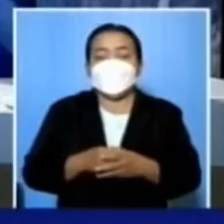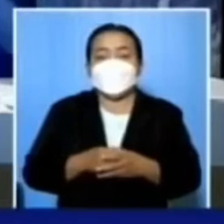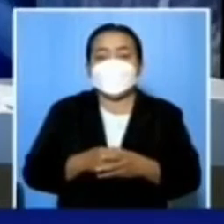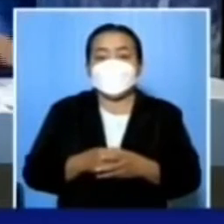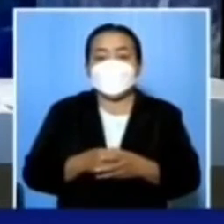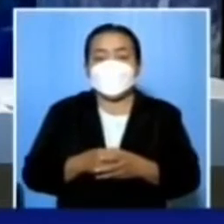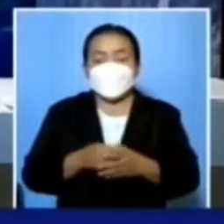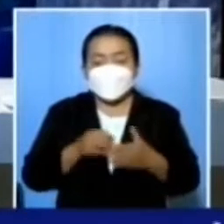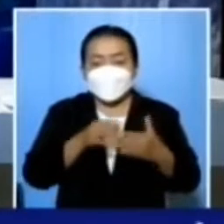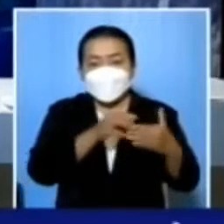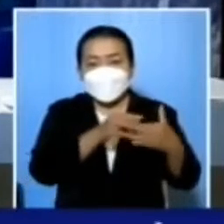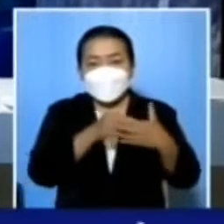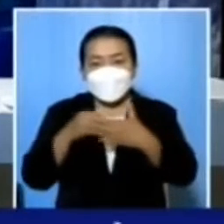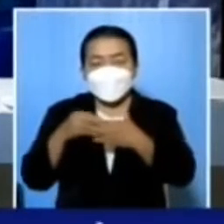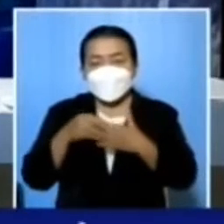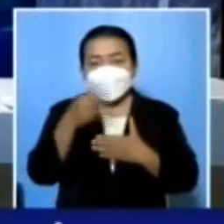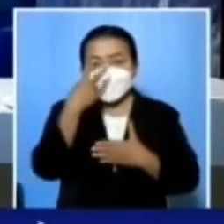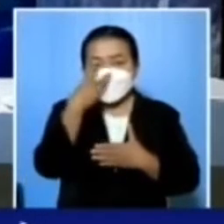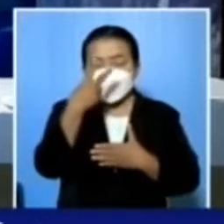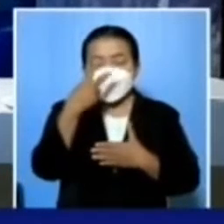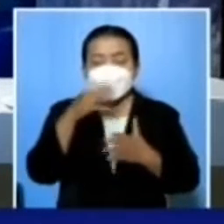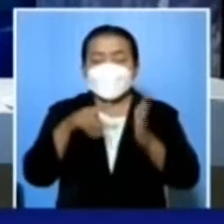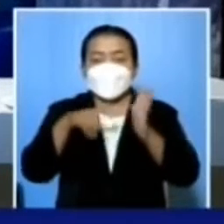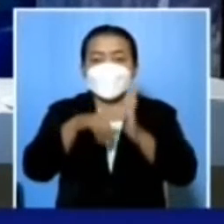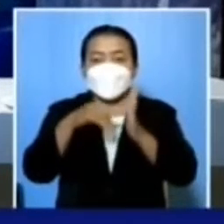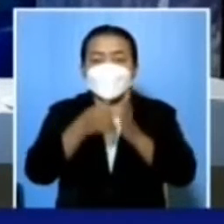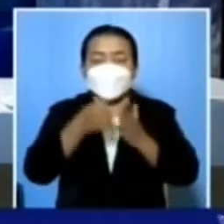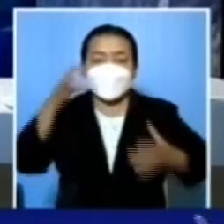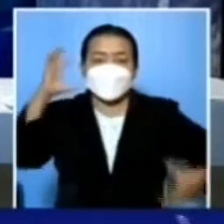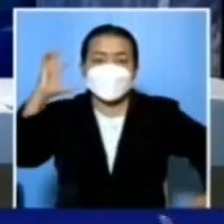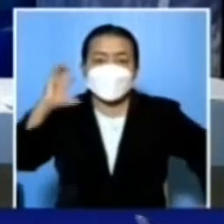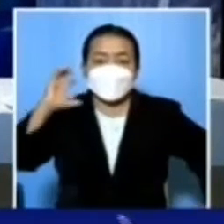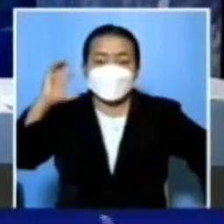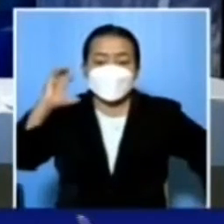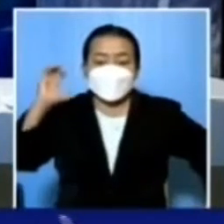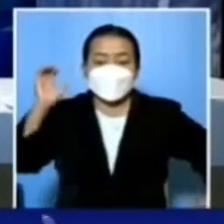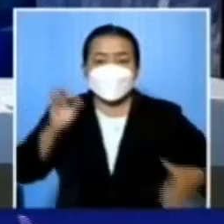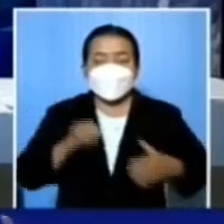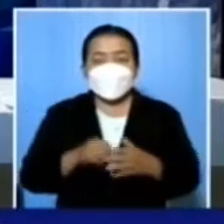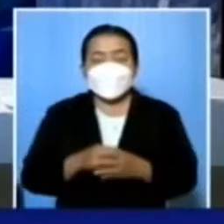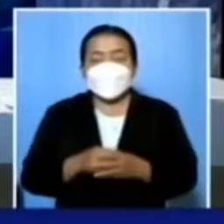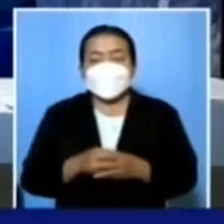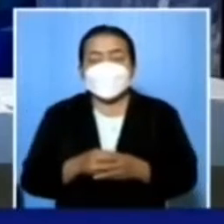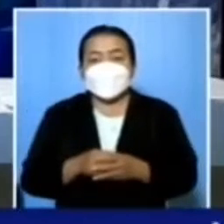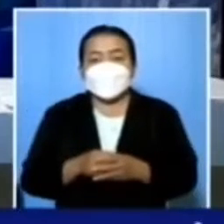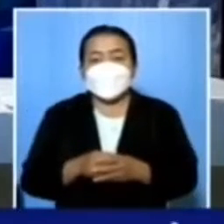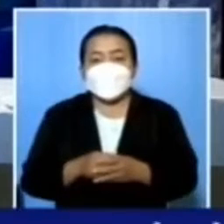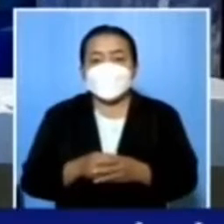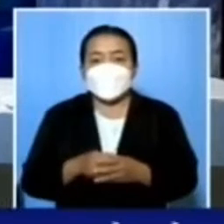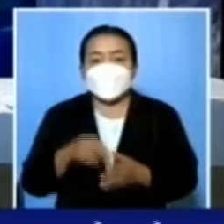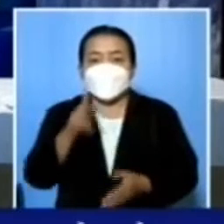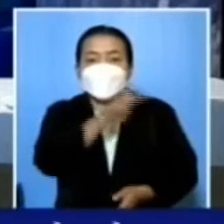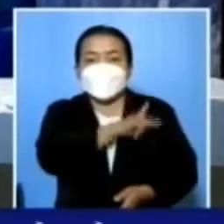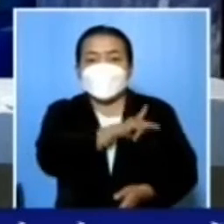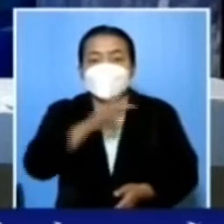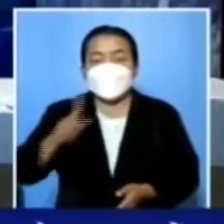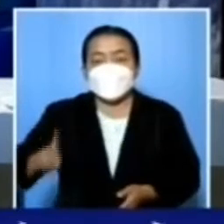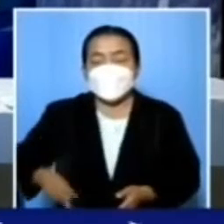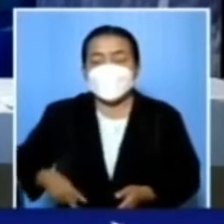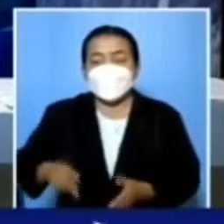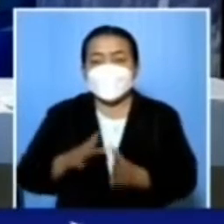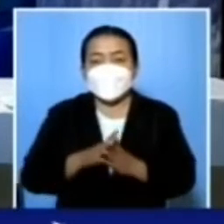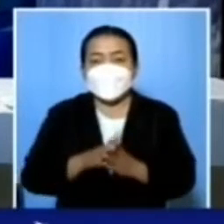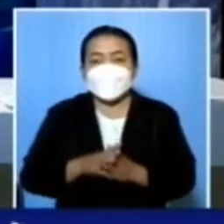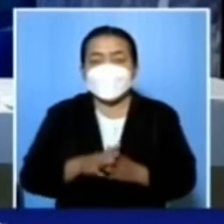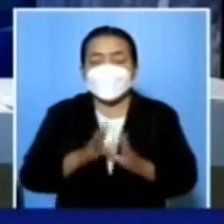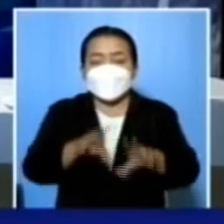ก็คือลบบุรีรัมย์ผู้ชมขาสมเด็จเจ้าฟ้ากรมพระศรีสว่างเค้าวัดวรขัตติยราชนารีพระราชทานวัคซีนซินอู๋ฟานนะคะเพื่อฉีดให้